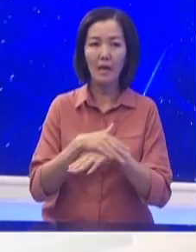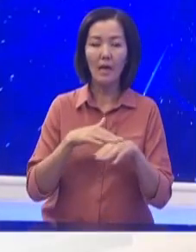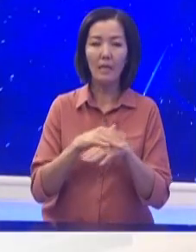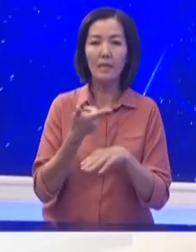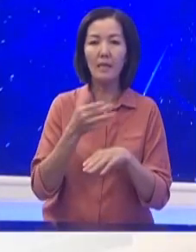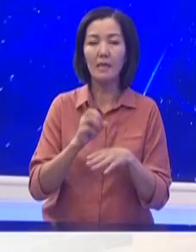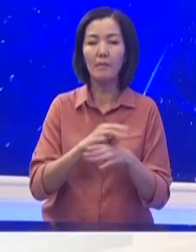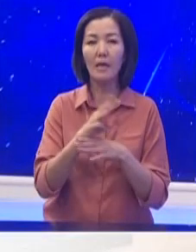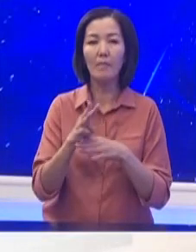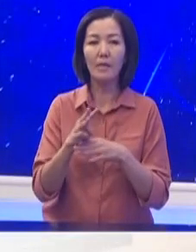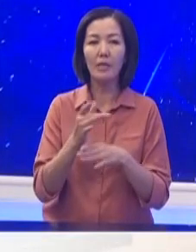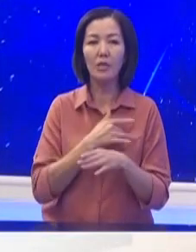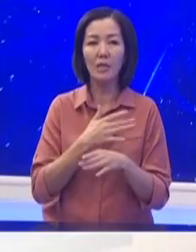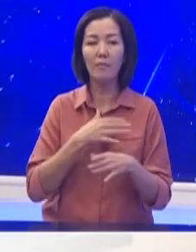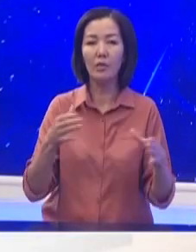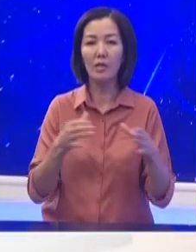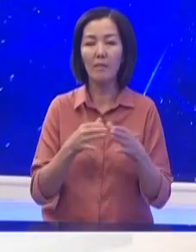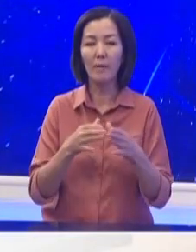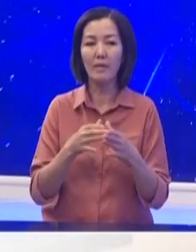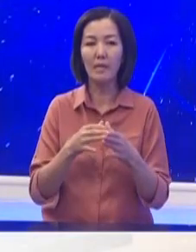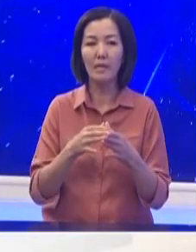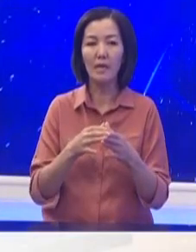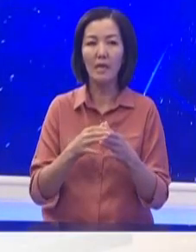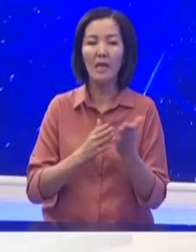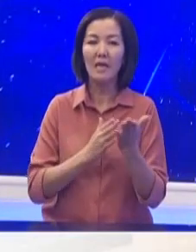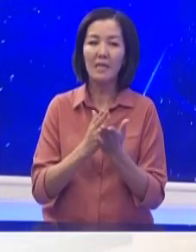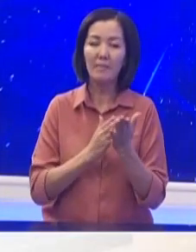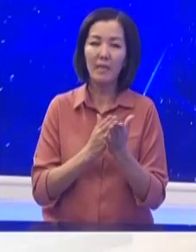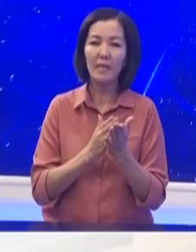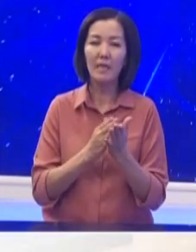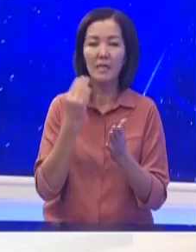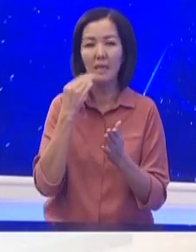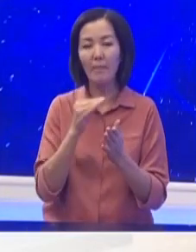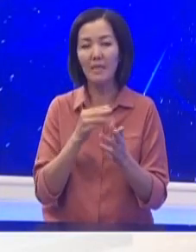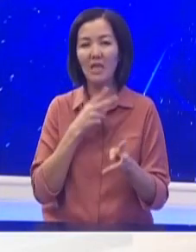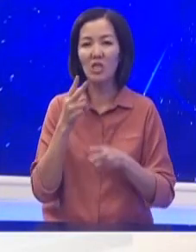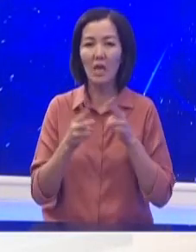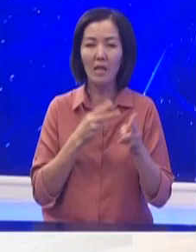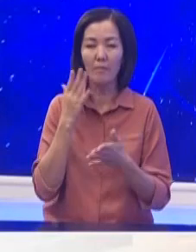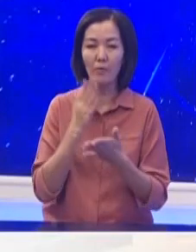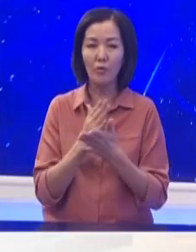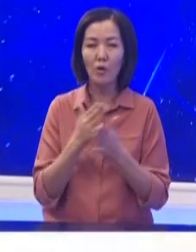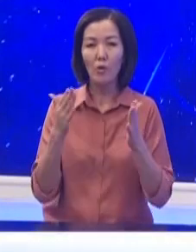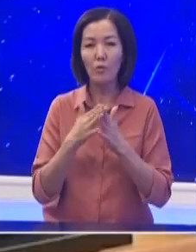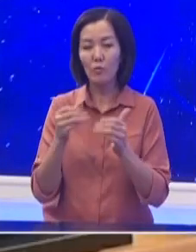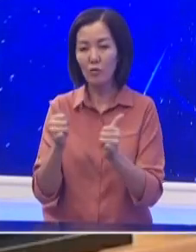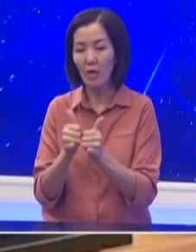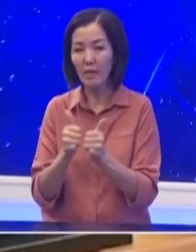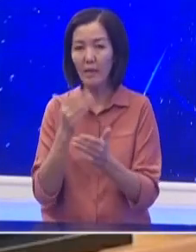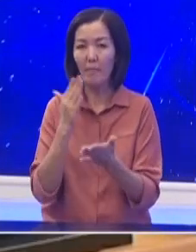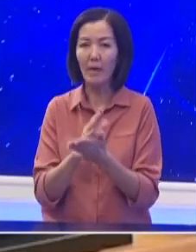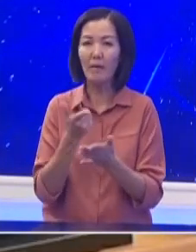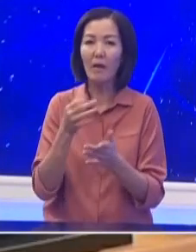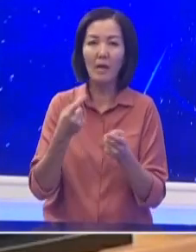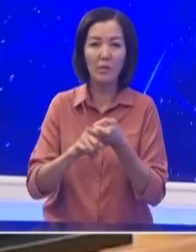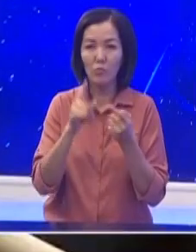мердігер компаниялар, жекеменшік компанияларға қатысты соның қызметіне, сапасына, шаруашылығына, үйінің алдына келіп тұрған газ құбырының тартылу-тартылмауына байланысты